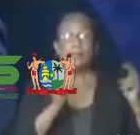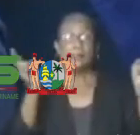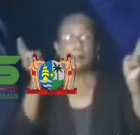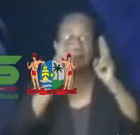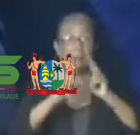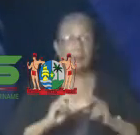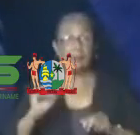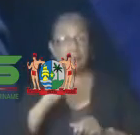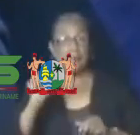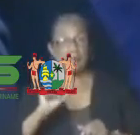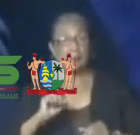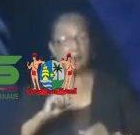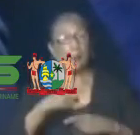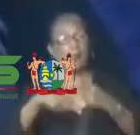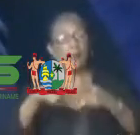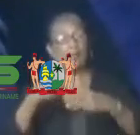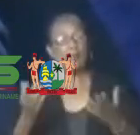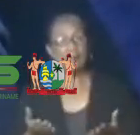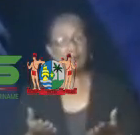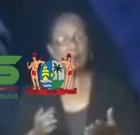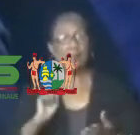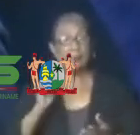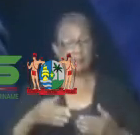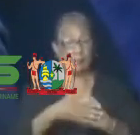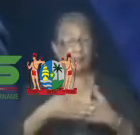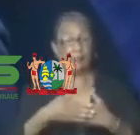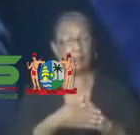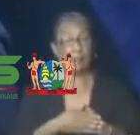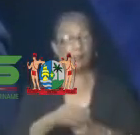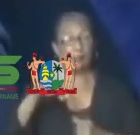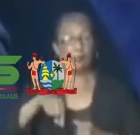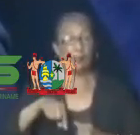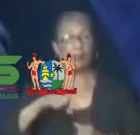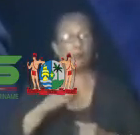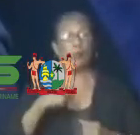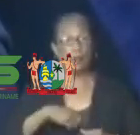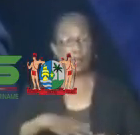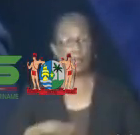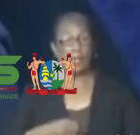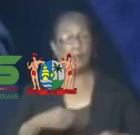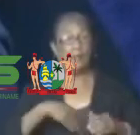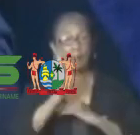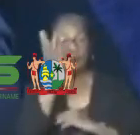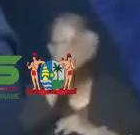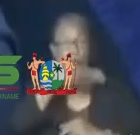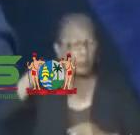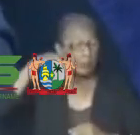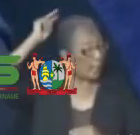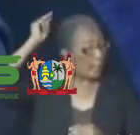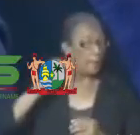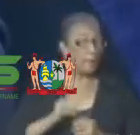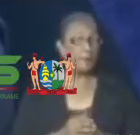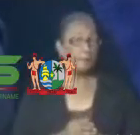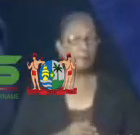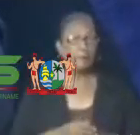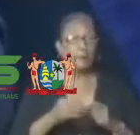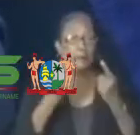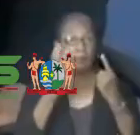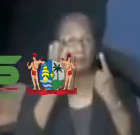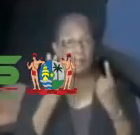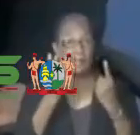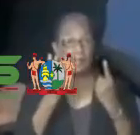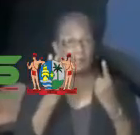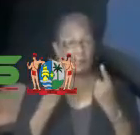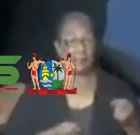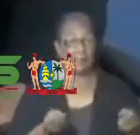een heel ander karakter dan die conference. Zoals we nu gaan hebben in Suriname. Er zullen 13